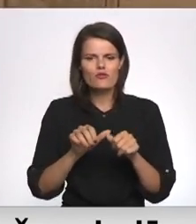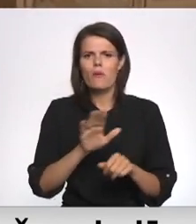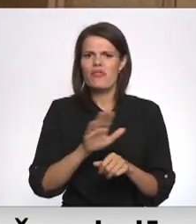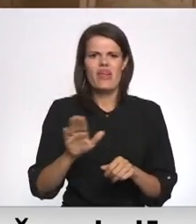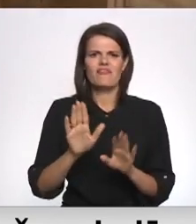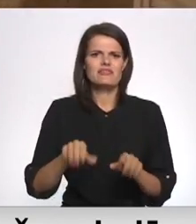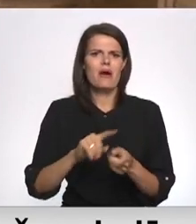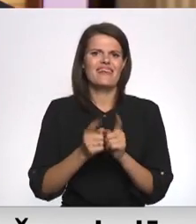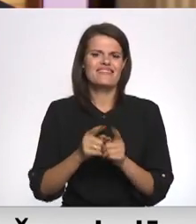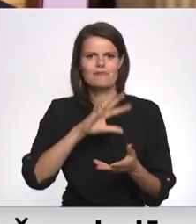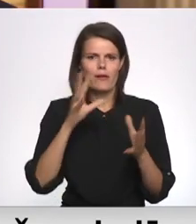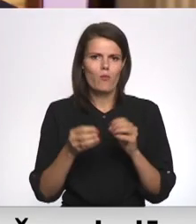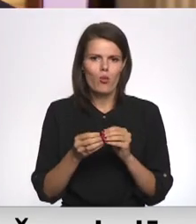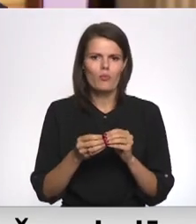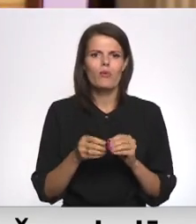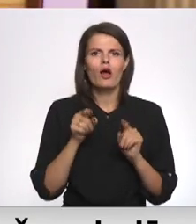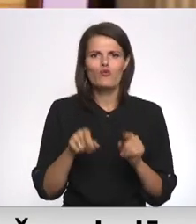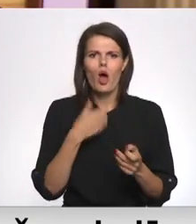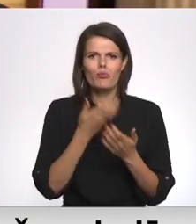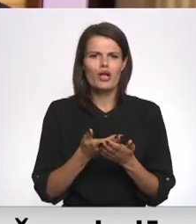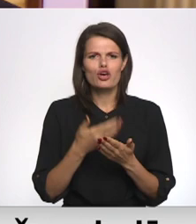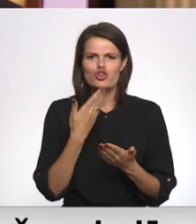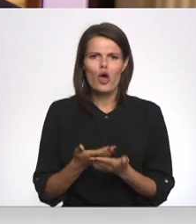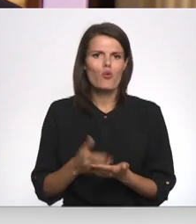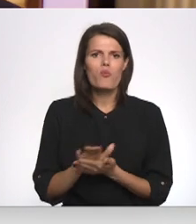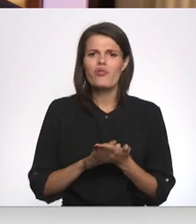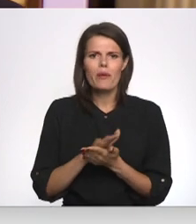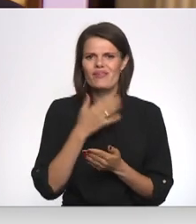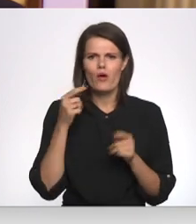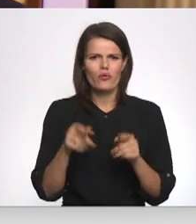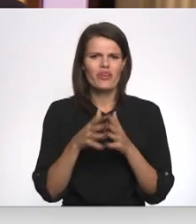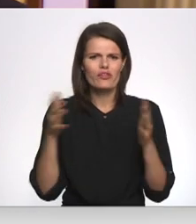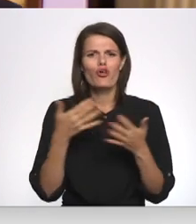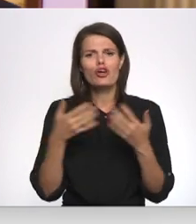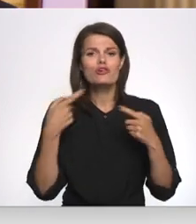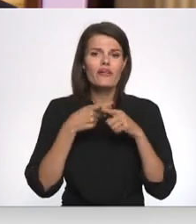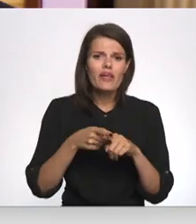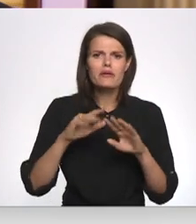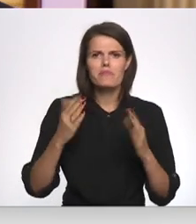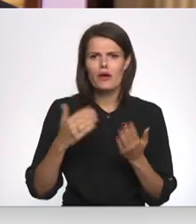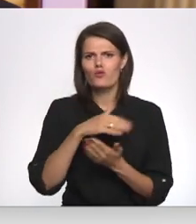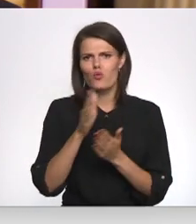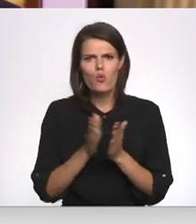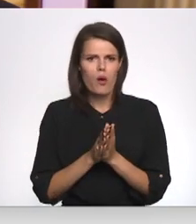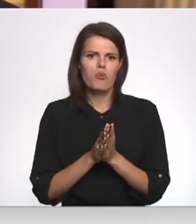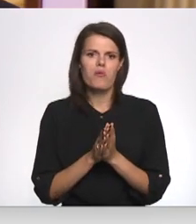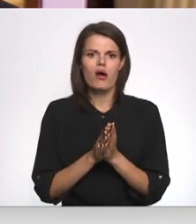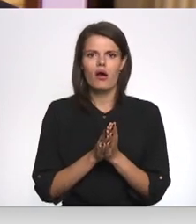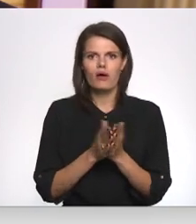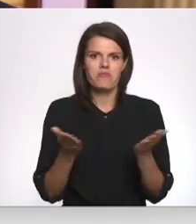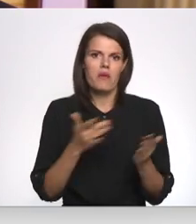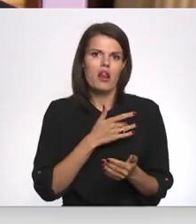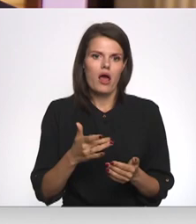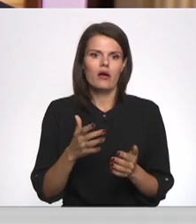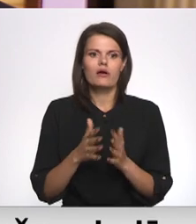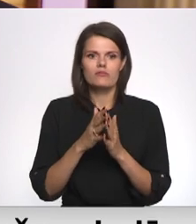izmaiņām pēc būtības. Es domāju, to priekšlikumu nemaz nav tik daudz, ir dažādi tehniski, bet tad kopumā tas, nu, man liekas,